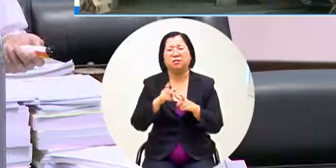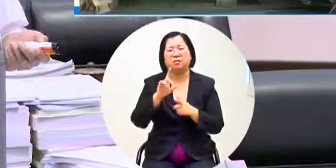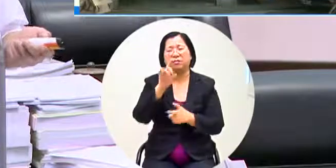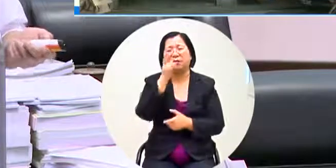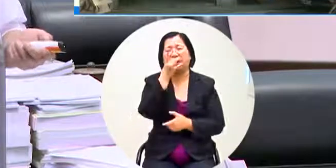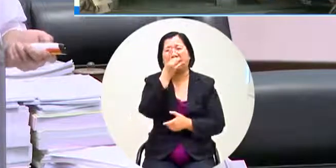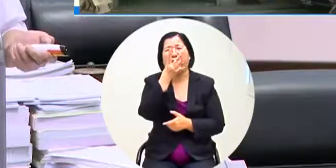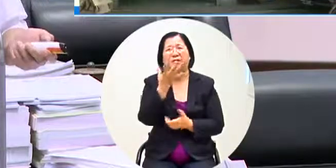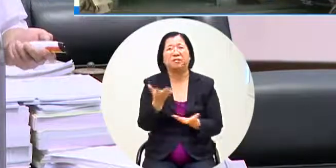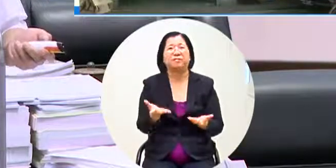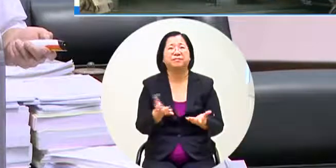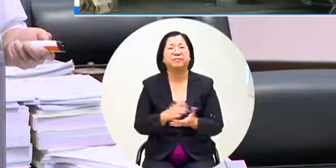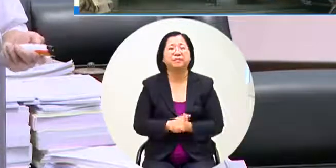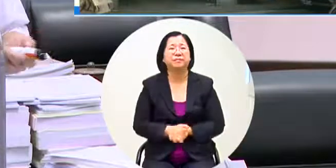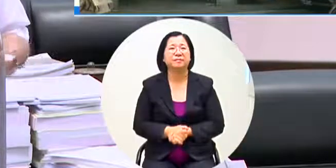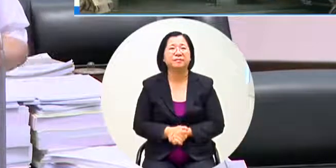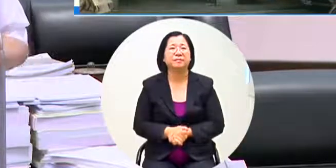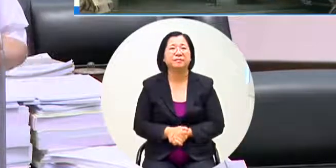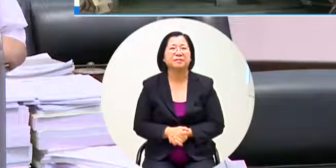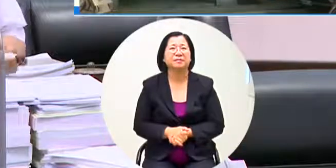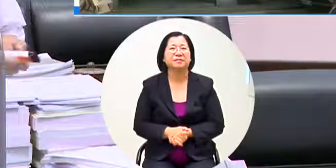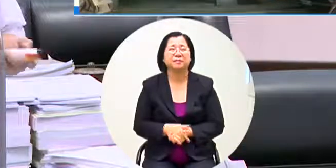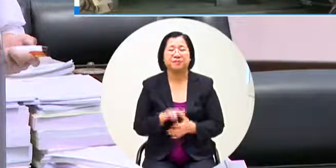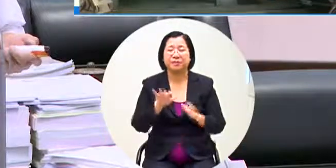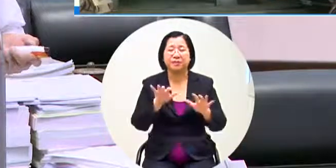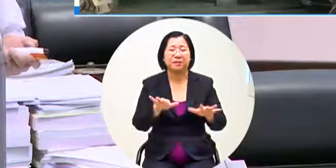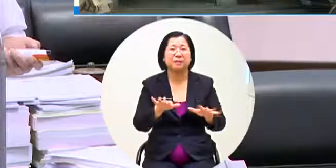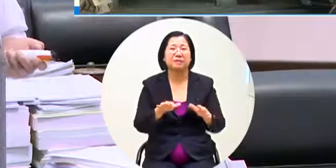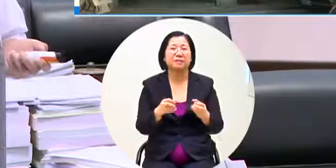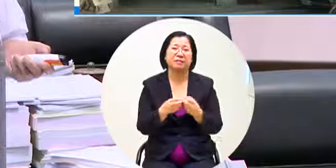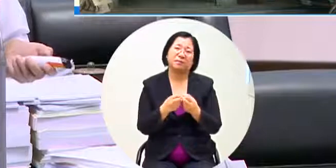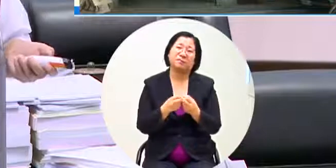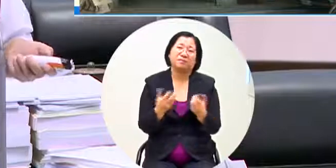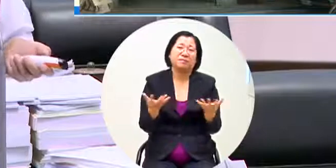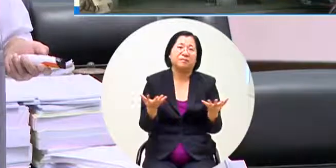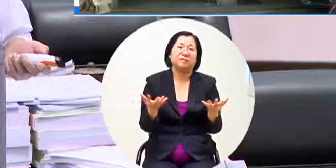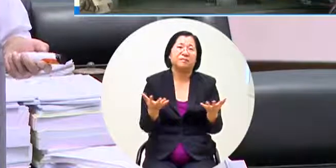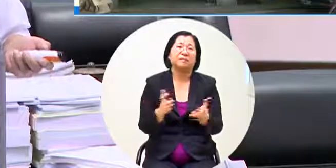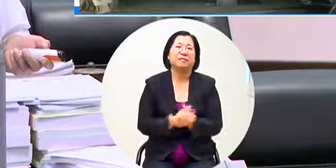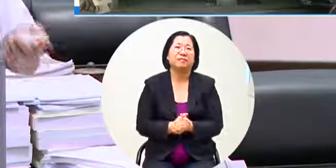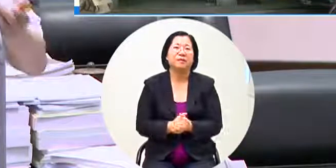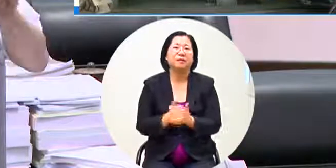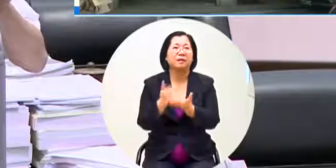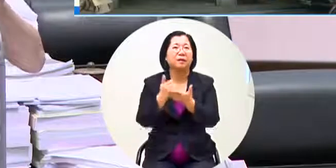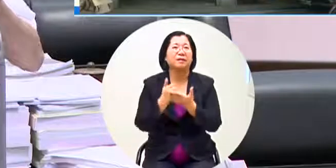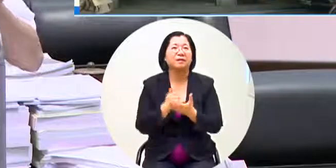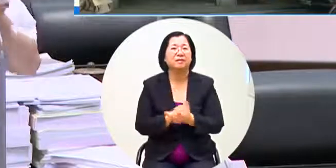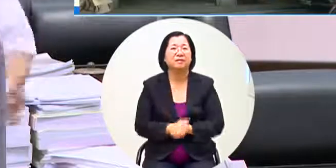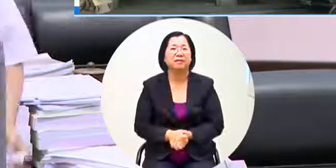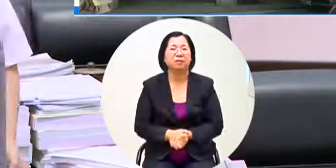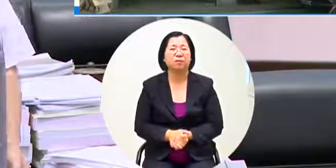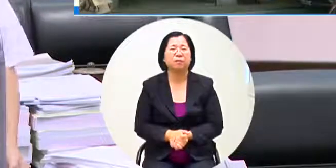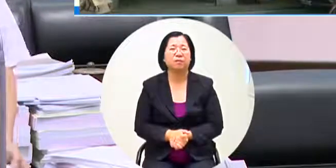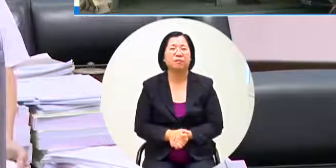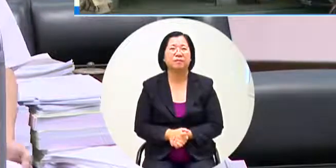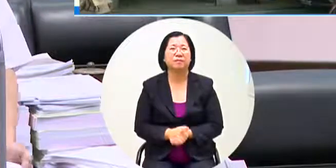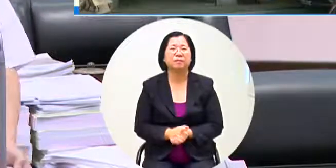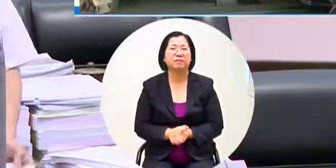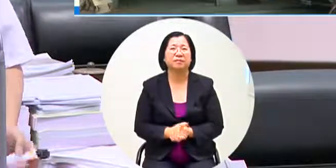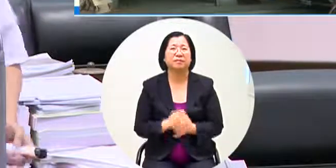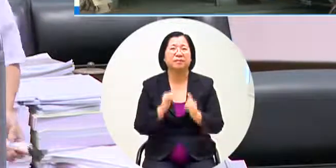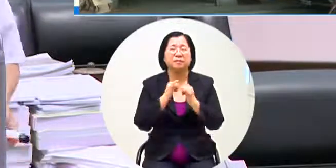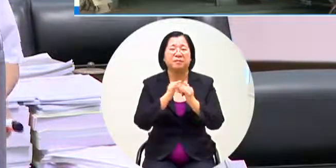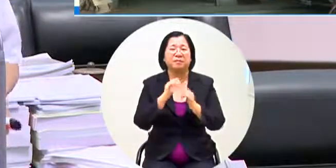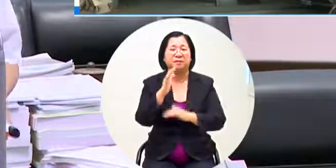吼，现在怎么办？来要请咱迄个民政局来张局长。 有请张局长回